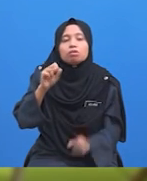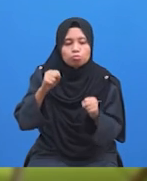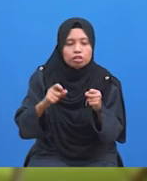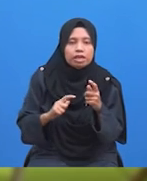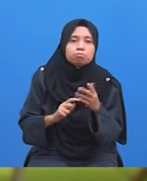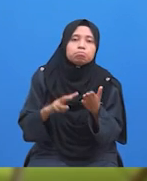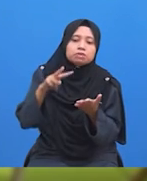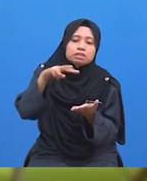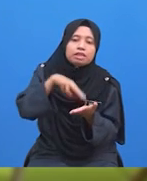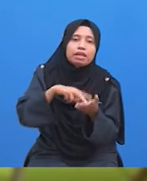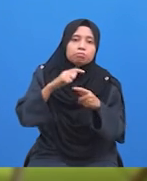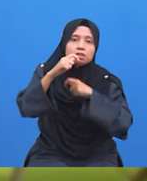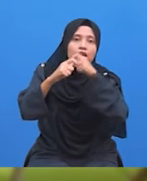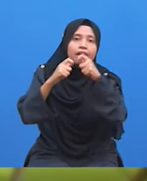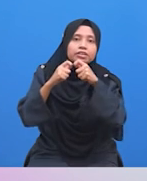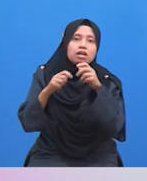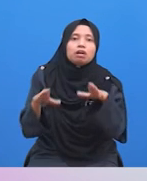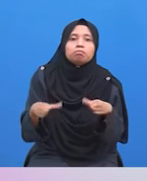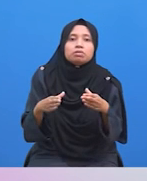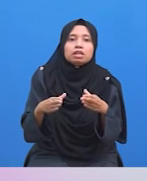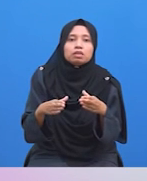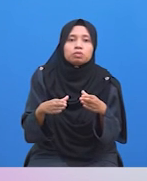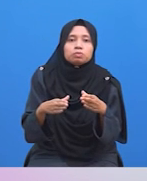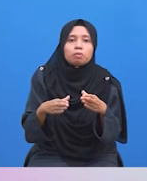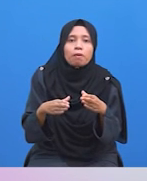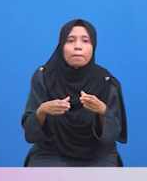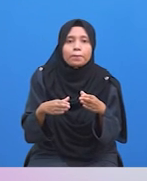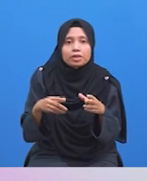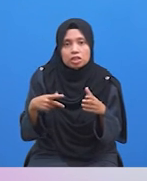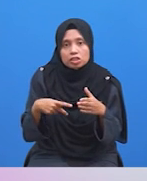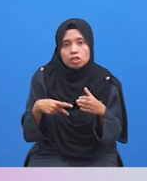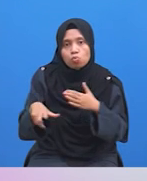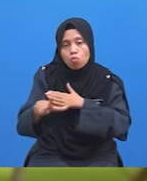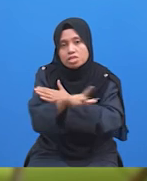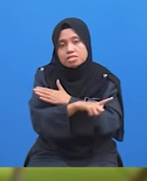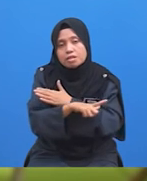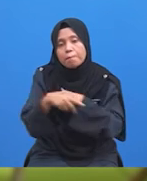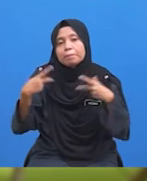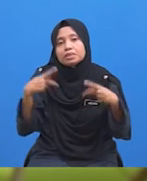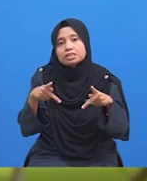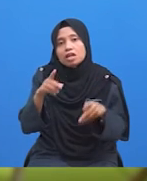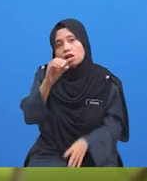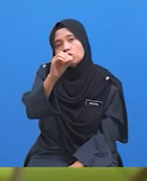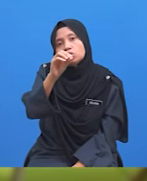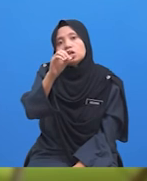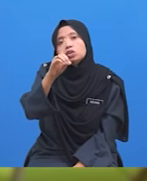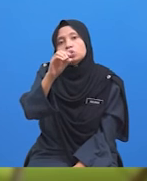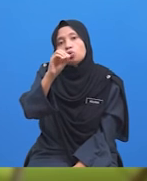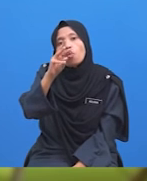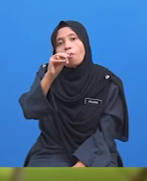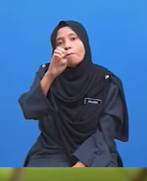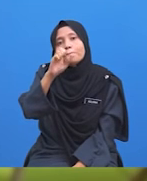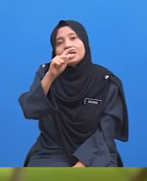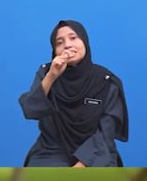meningkat kedua berlaku perluasan pasaran domestik pertambahan penduduk akibat